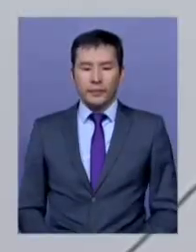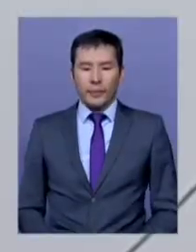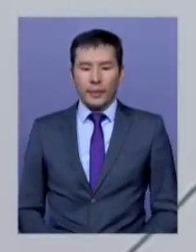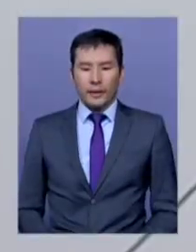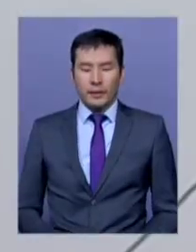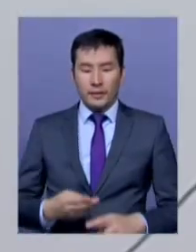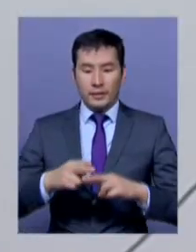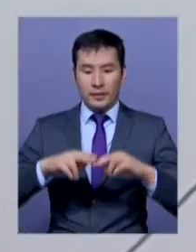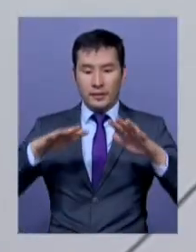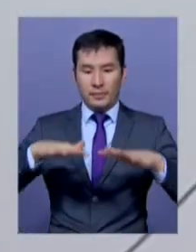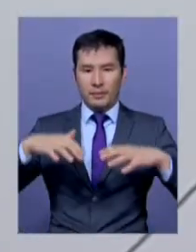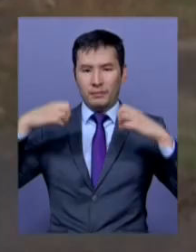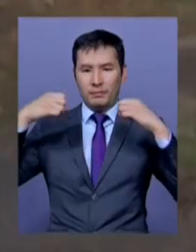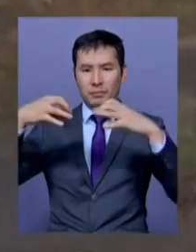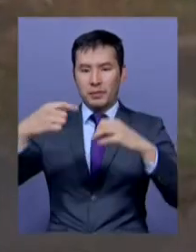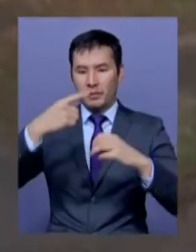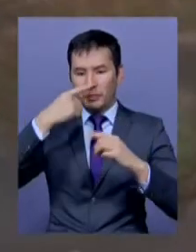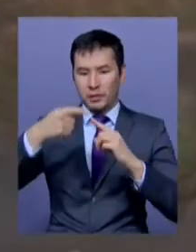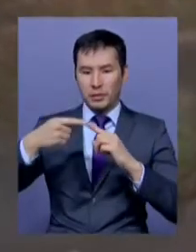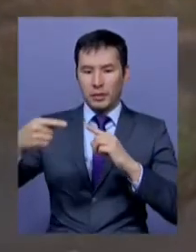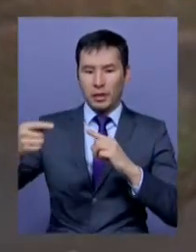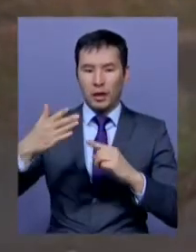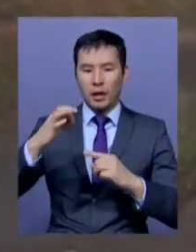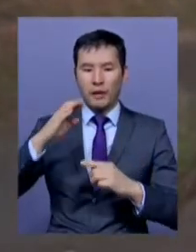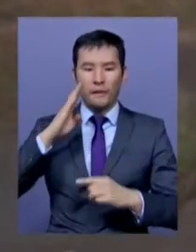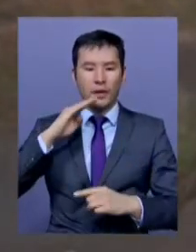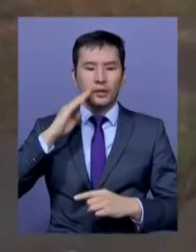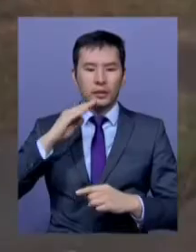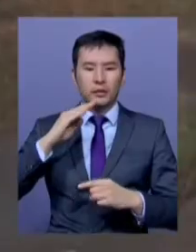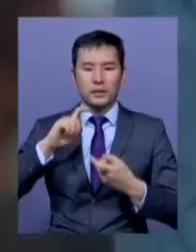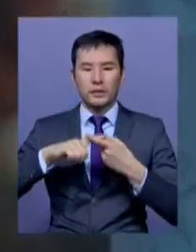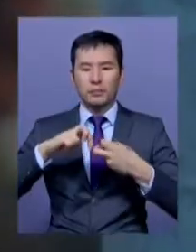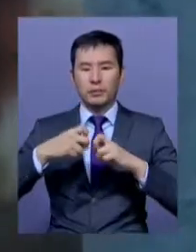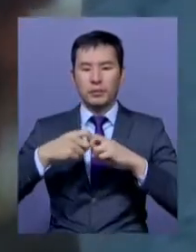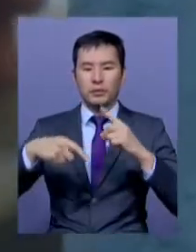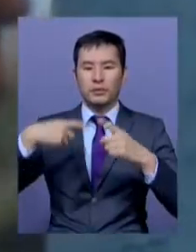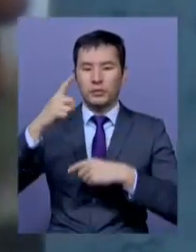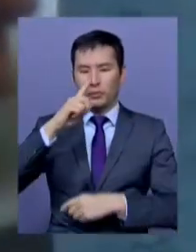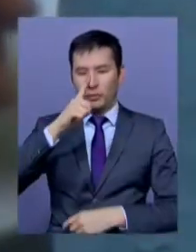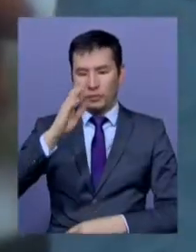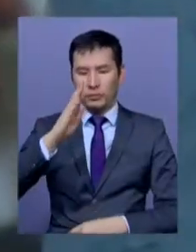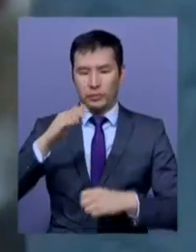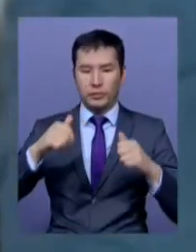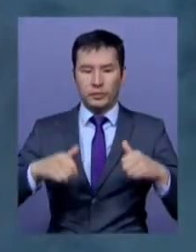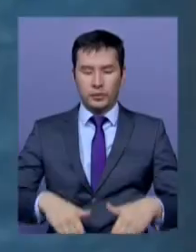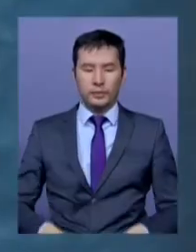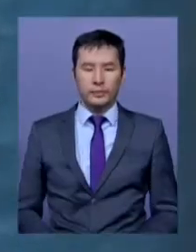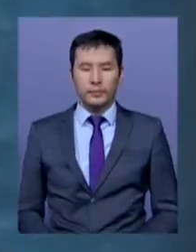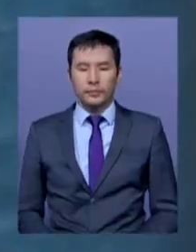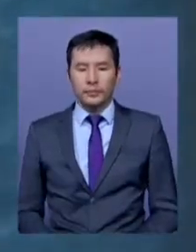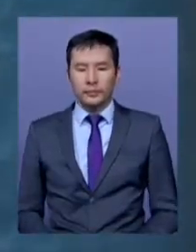Бұл жерді жарықтандыруды жақын күндері, ал ауыз су мәселесін келесі жылы шешеміз деп сендірді Байқоңыр ауданы әкімінің